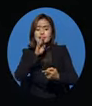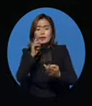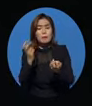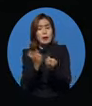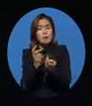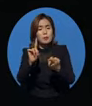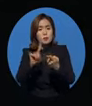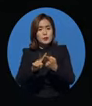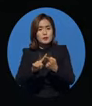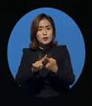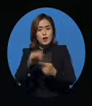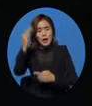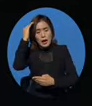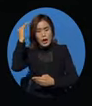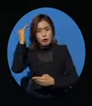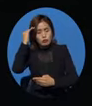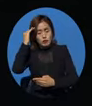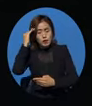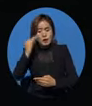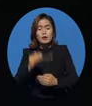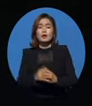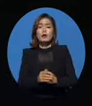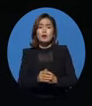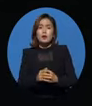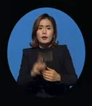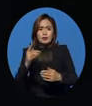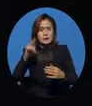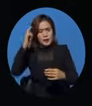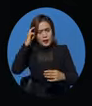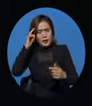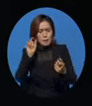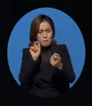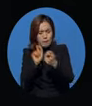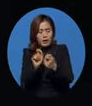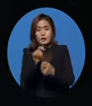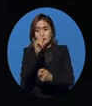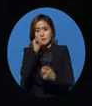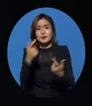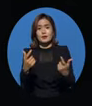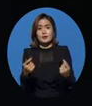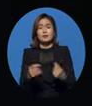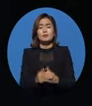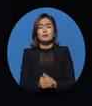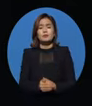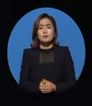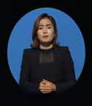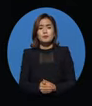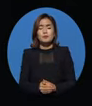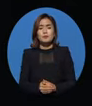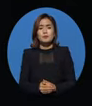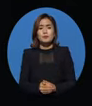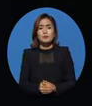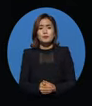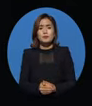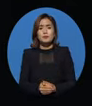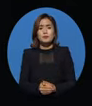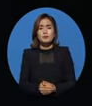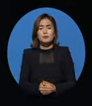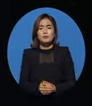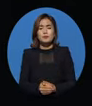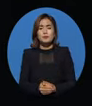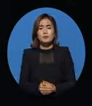정부와 아 상당히 접근의 있다고 들었습니다 그래서 어 저는 어